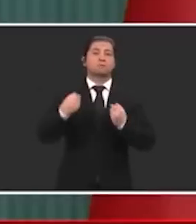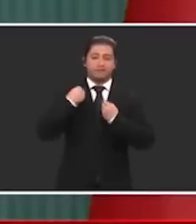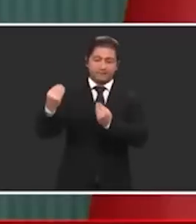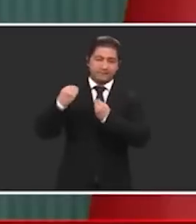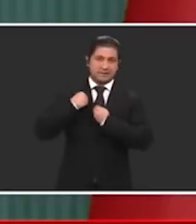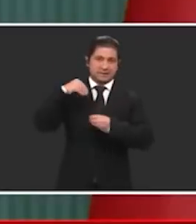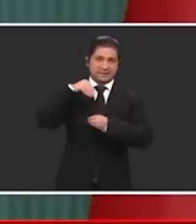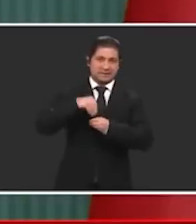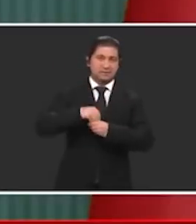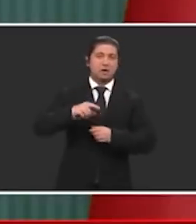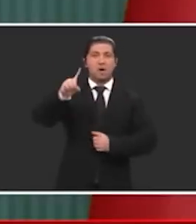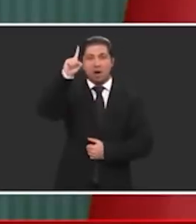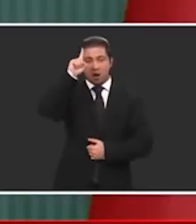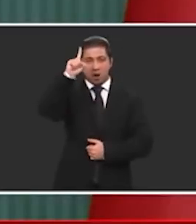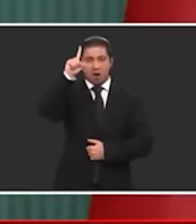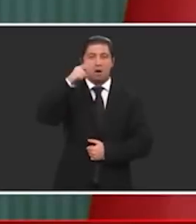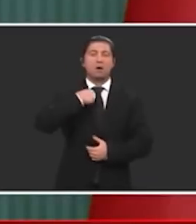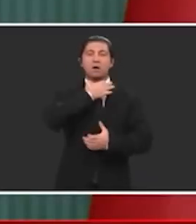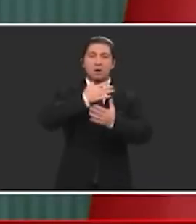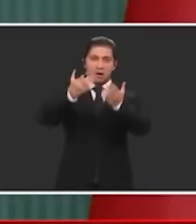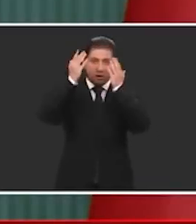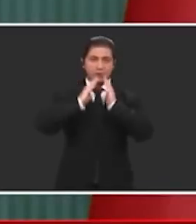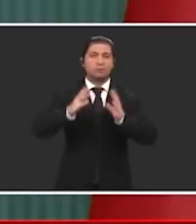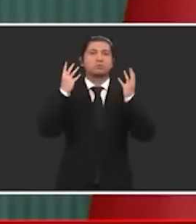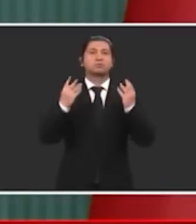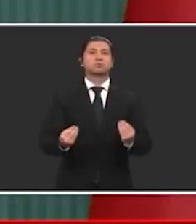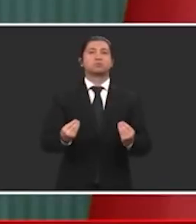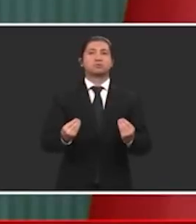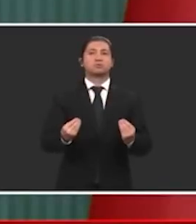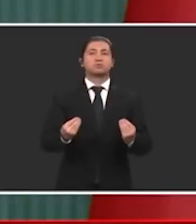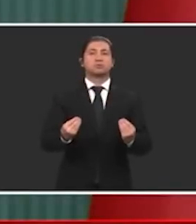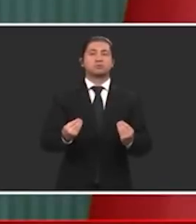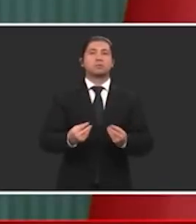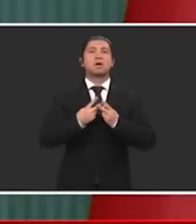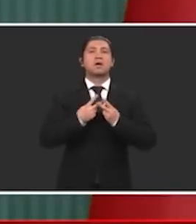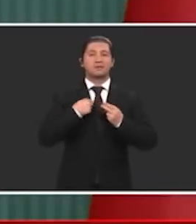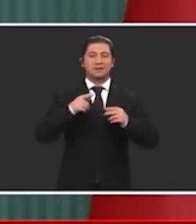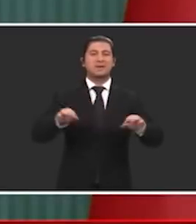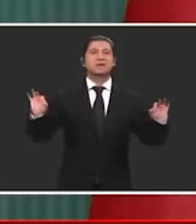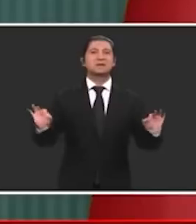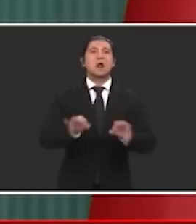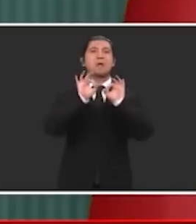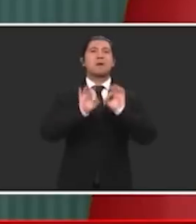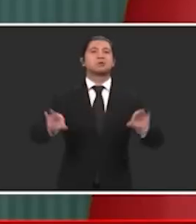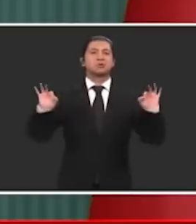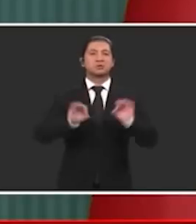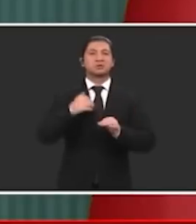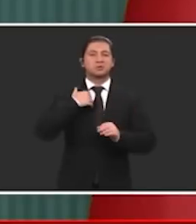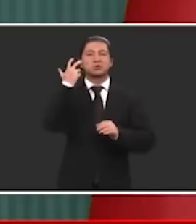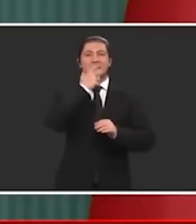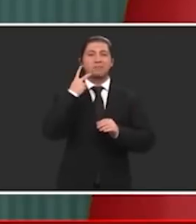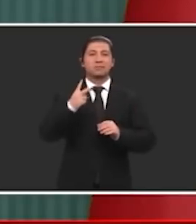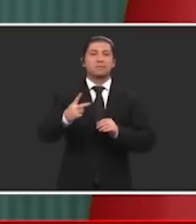için Rabbimize hamd ediyorum. İstiklal Marşı şairimiz